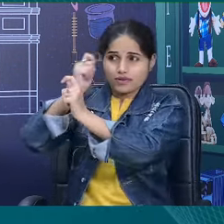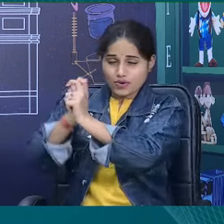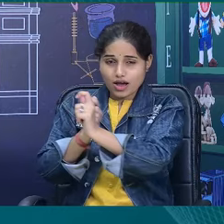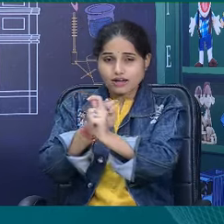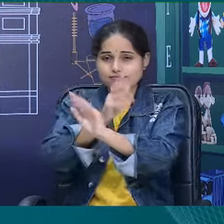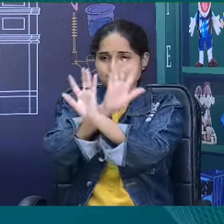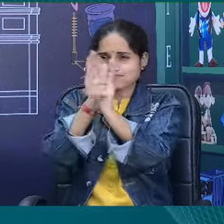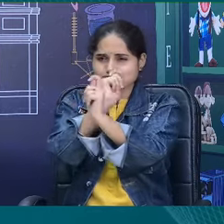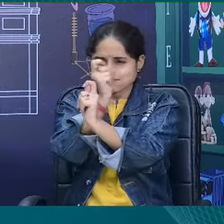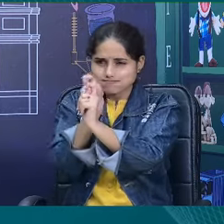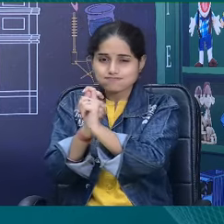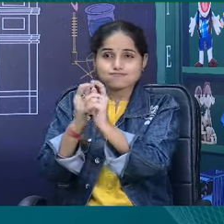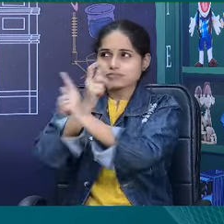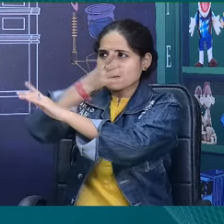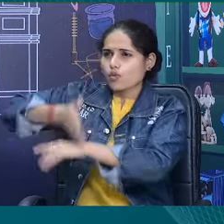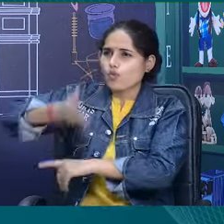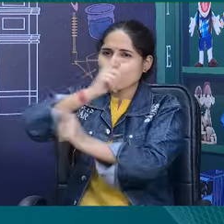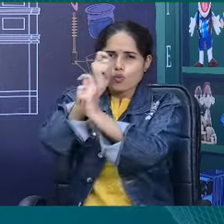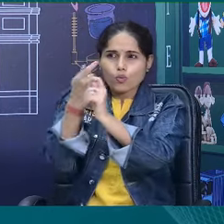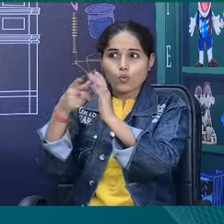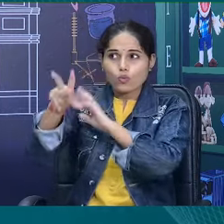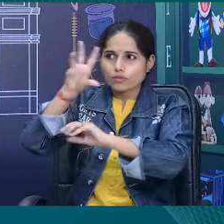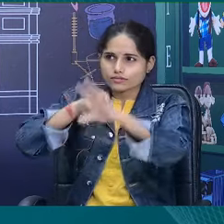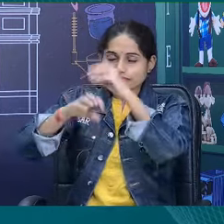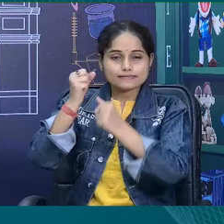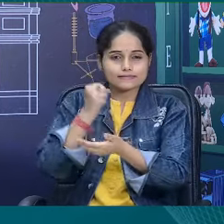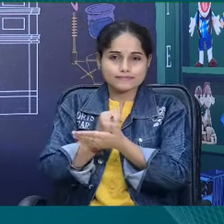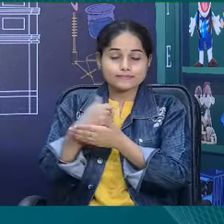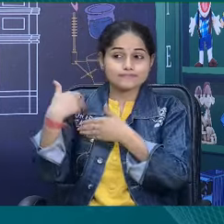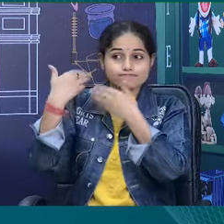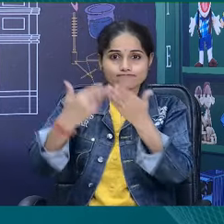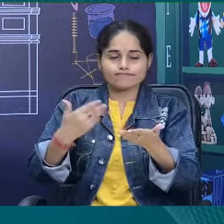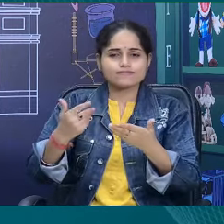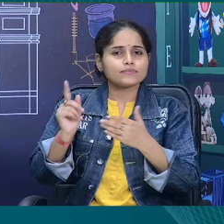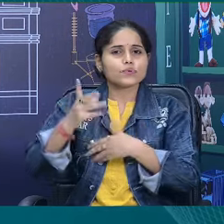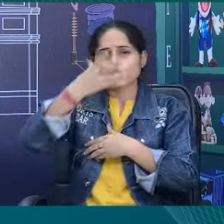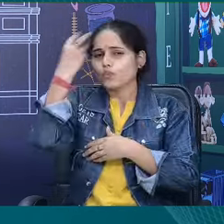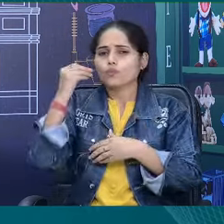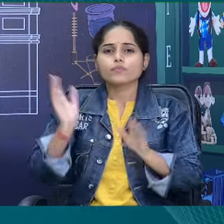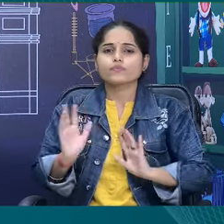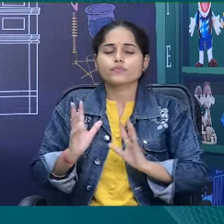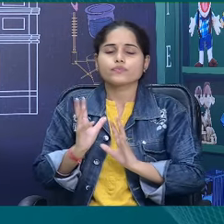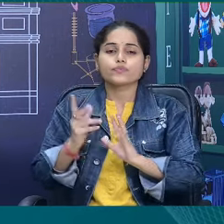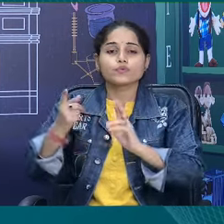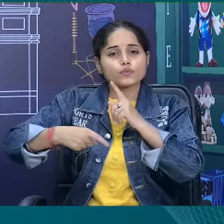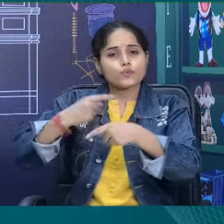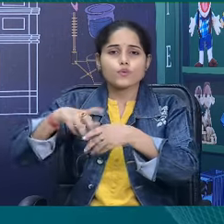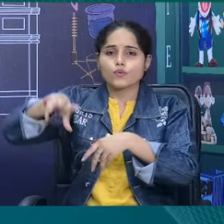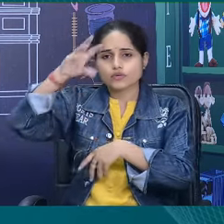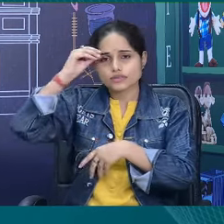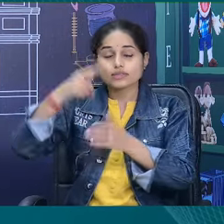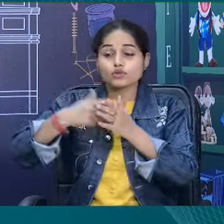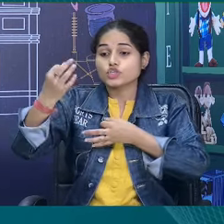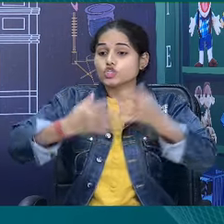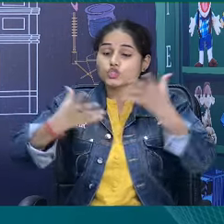ज्यादा एडवांस हो जाएं बट हमारी जो बेस है वह वहीं से चल कर के आ रही है तो उनको ना भूले न्यू टेक्निक्स न्यू